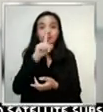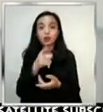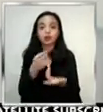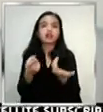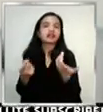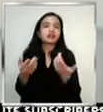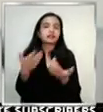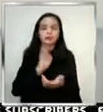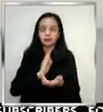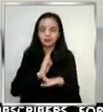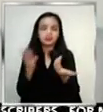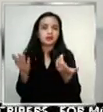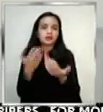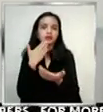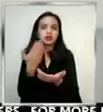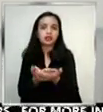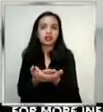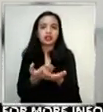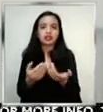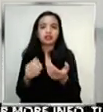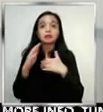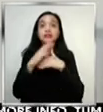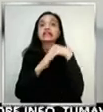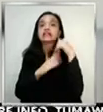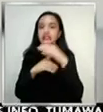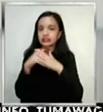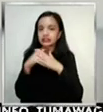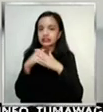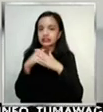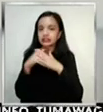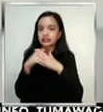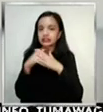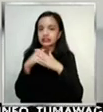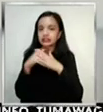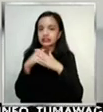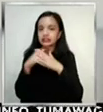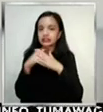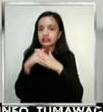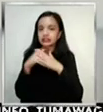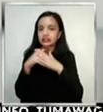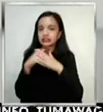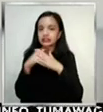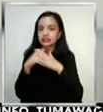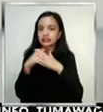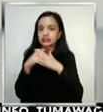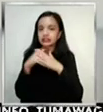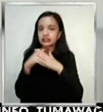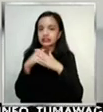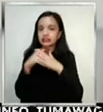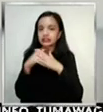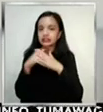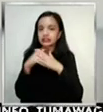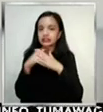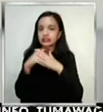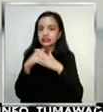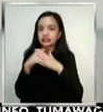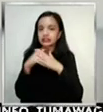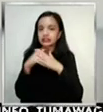eh. Mm-hmm. So parang magiging komportable ka talaga sa niya na parang antagal mo na siyang kilala.